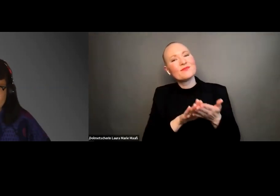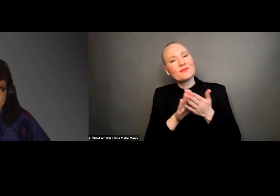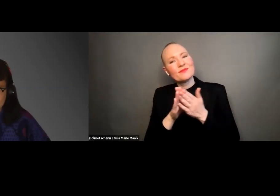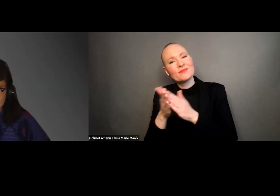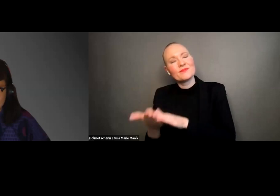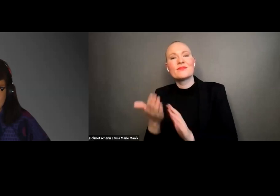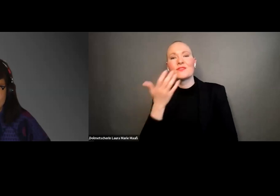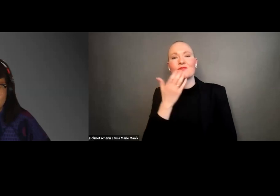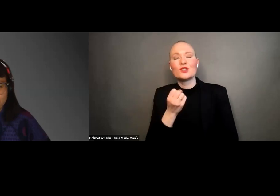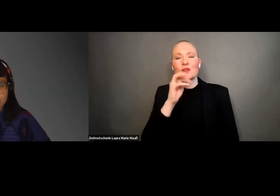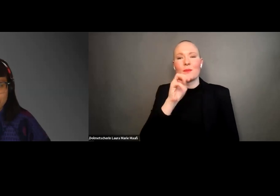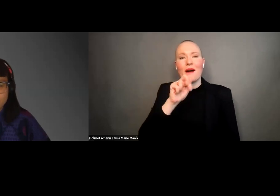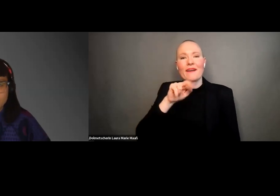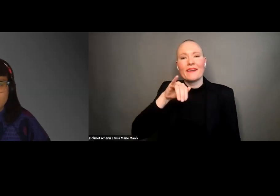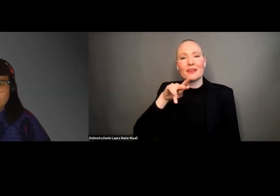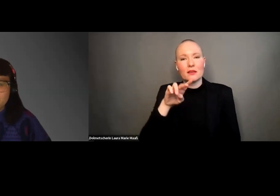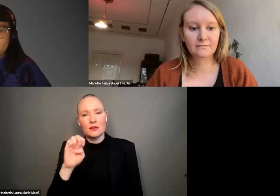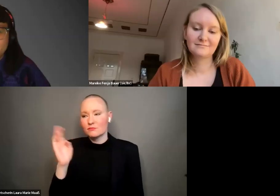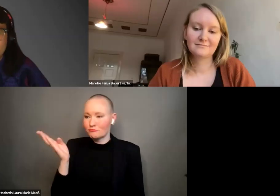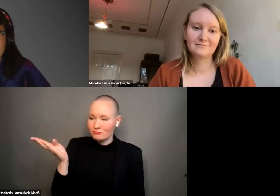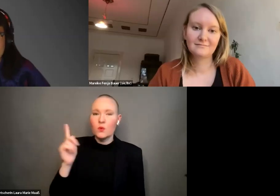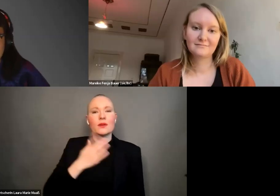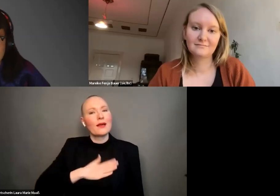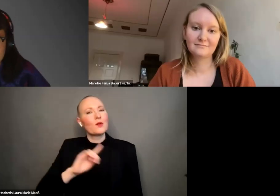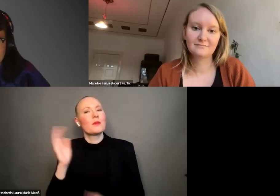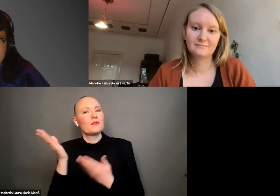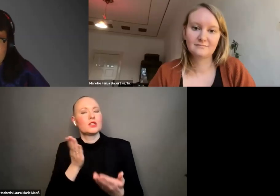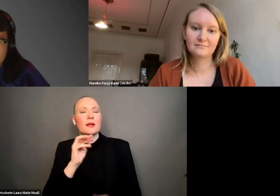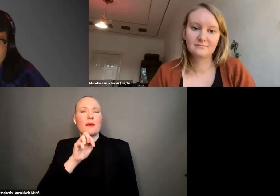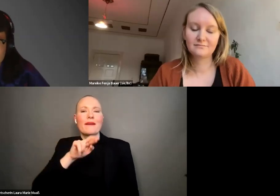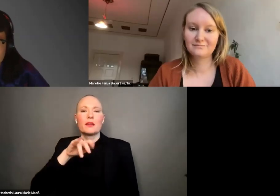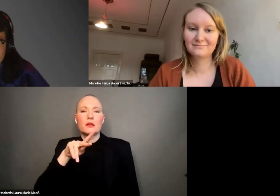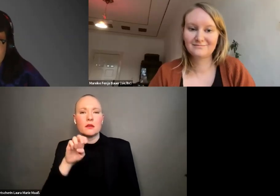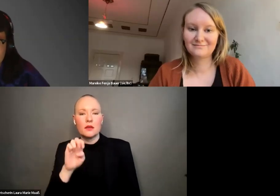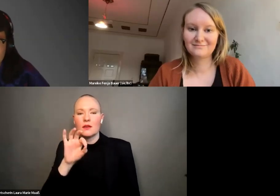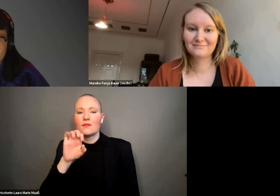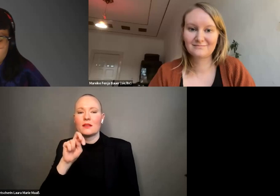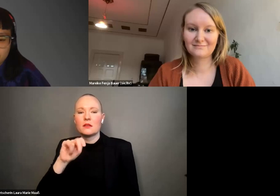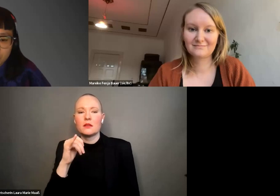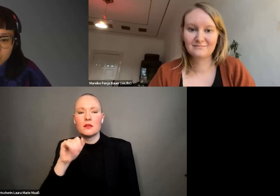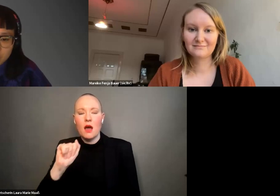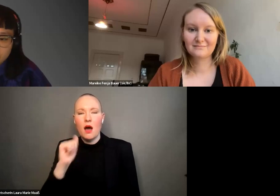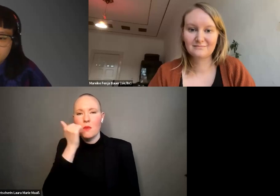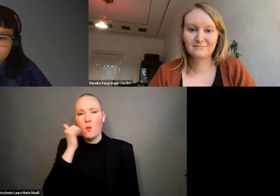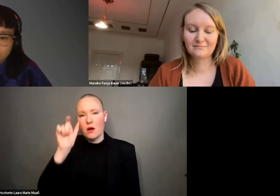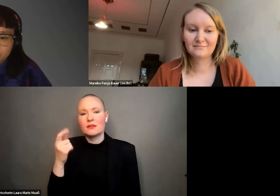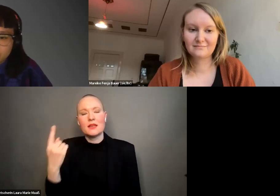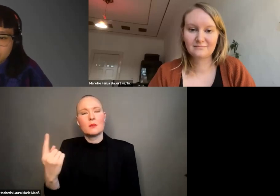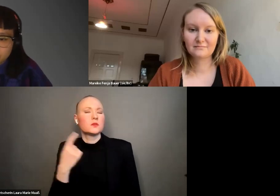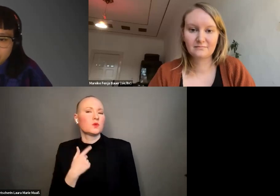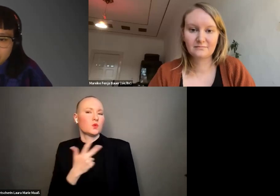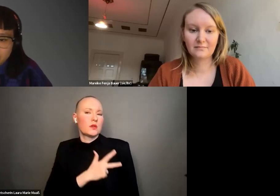zu mareike und sie auch noch mal vorstellen mareike fenja bauer ist sozialwissenschaftlerin und promoviert an der